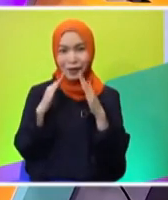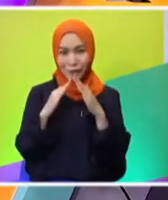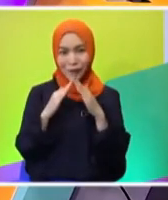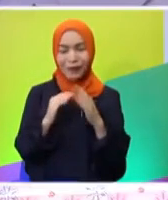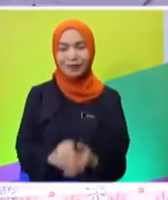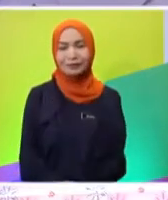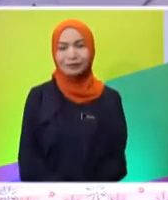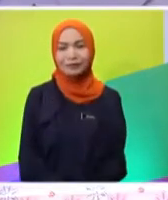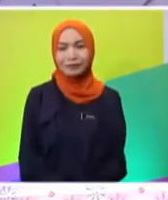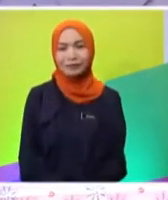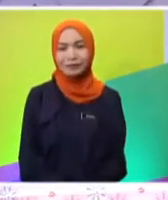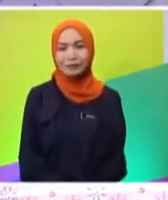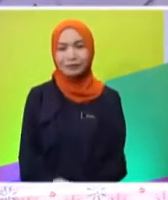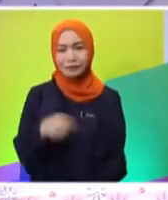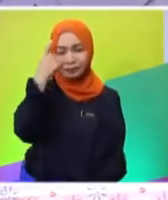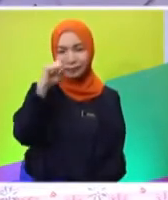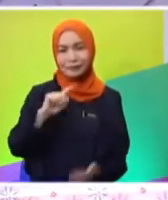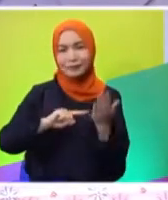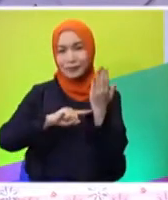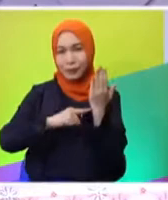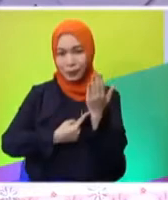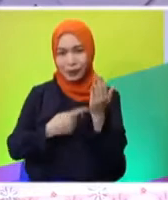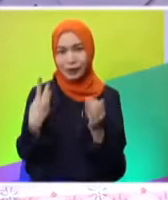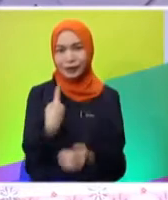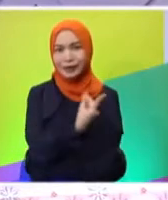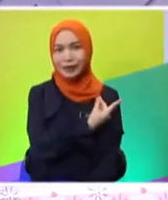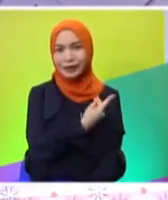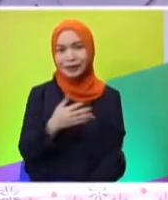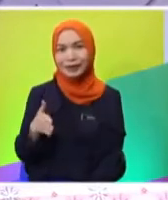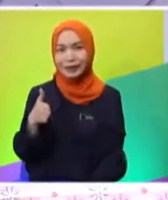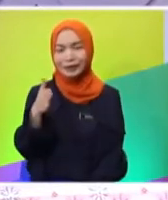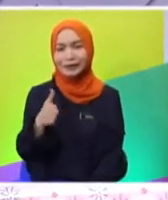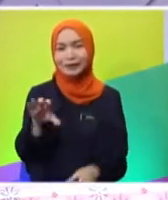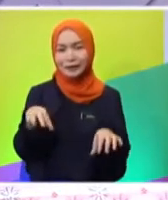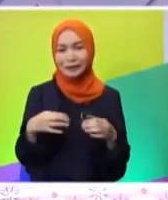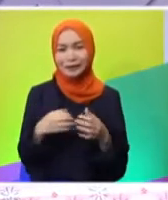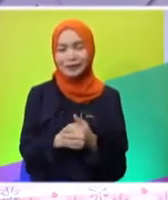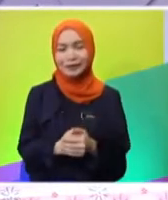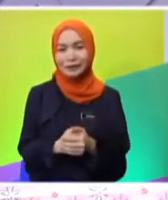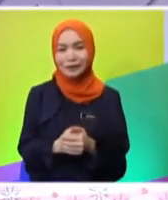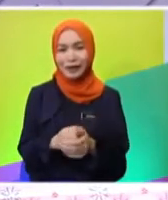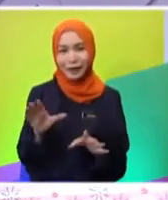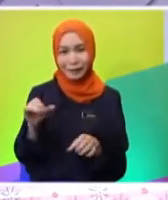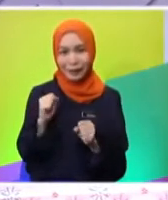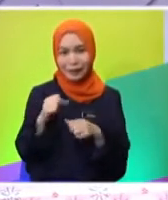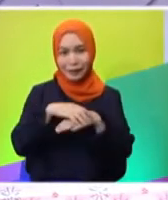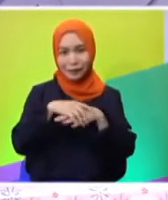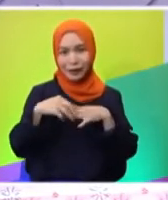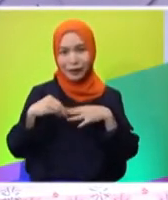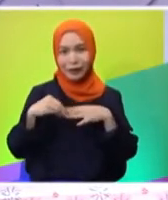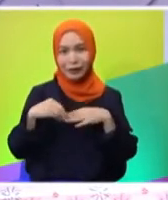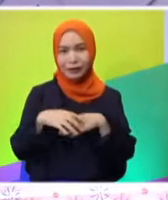Oke kita akan gunakan bekas ini saya boleh ikut syukur deh oke ambil sarung tangan kita di